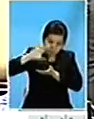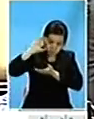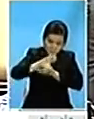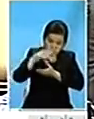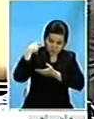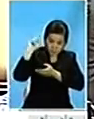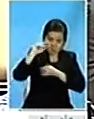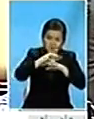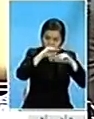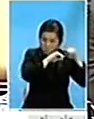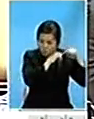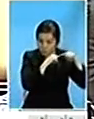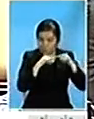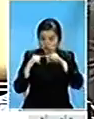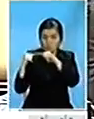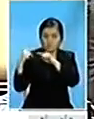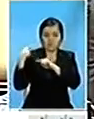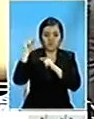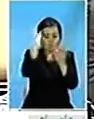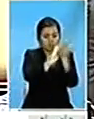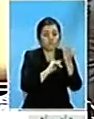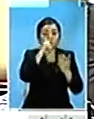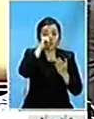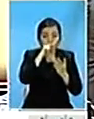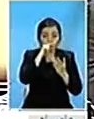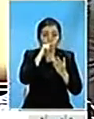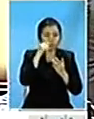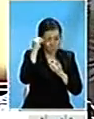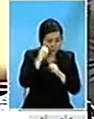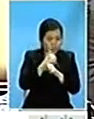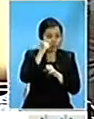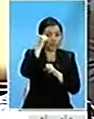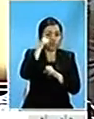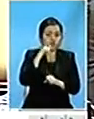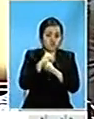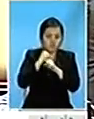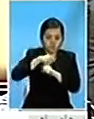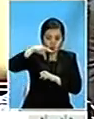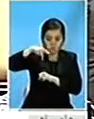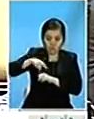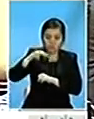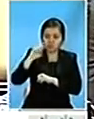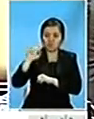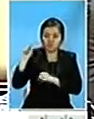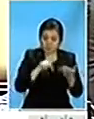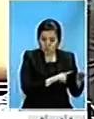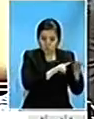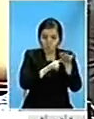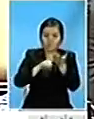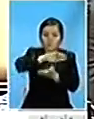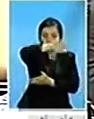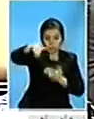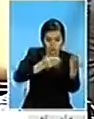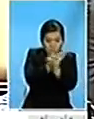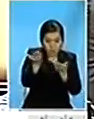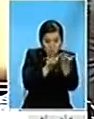ยาวของประเทศหากมีความเป็นไปได้ควรจะเสนอเป็นร่างพระราชบัญญัติให้สภาพิจารณาซึ่งกระผมก็